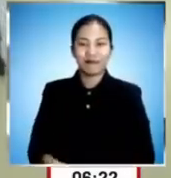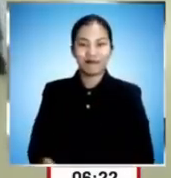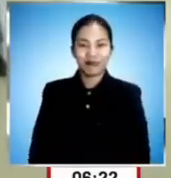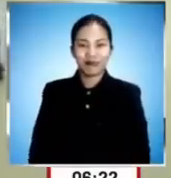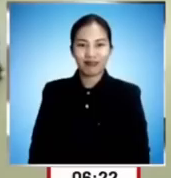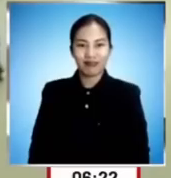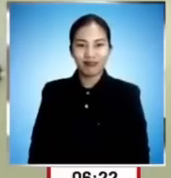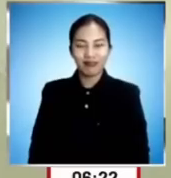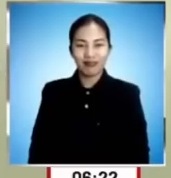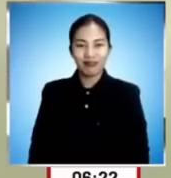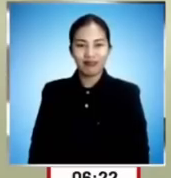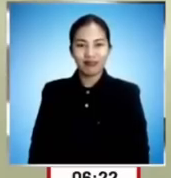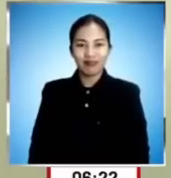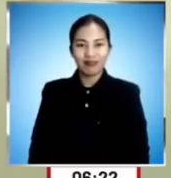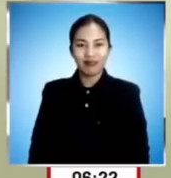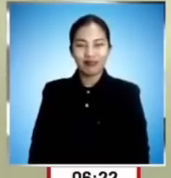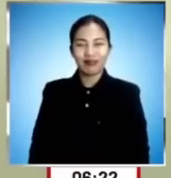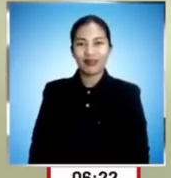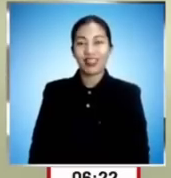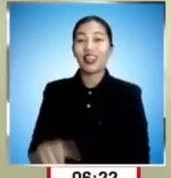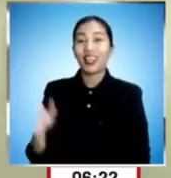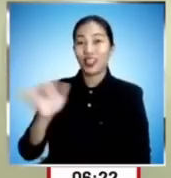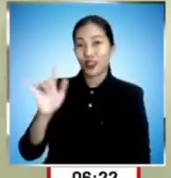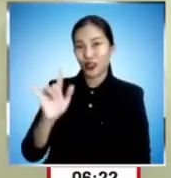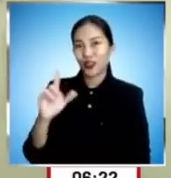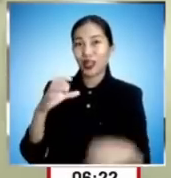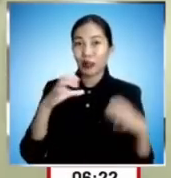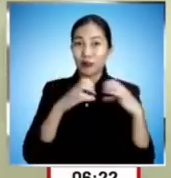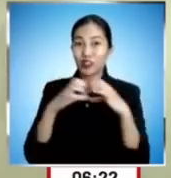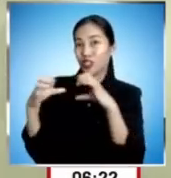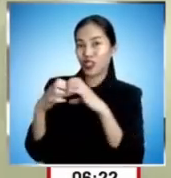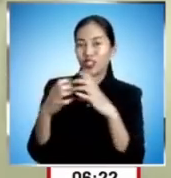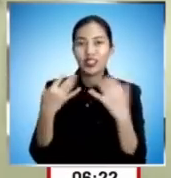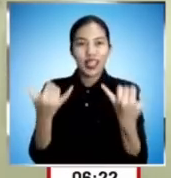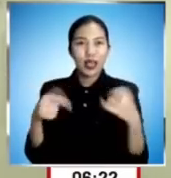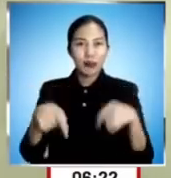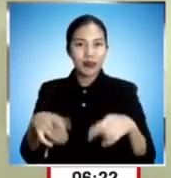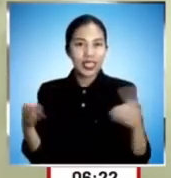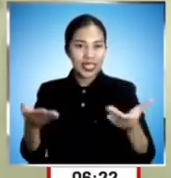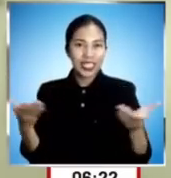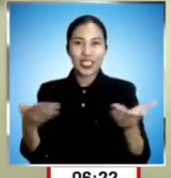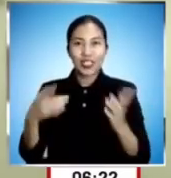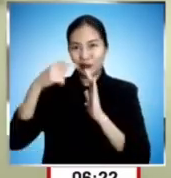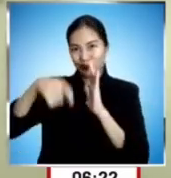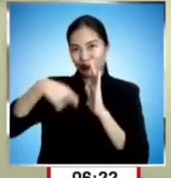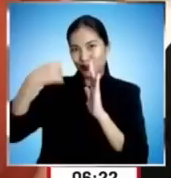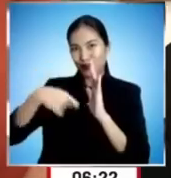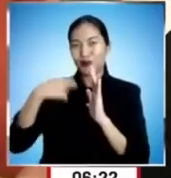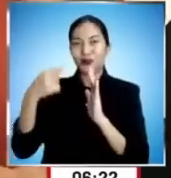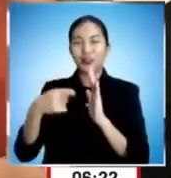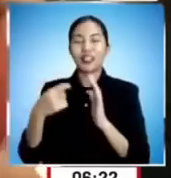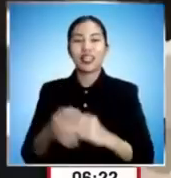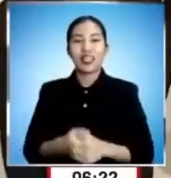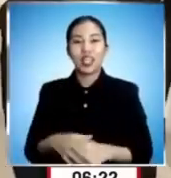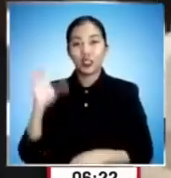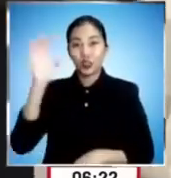Hello mga kapuso, nandito ngayon tayo sa set ng Abot Kamay na Pangarap at hahanapin natin si Moira Tanyag.